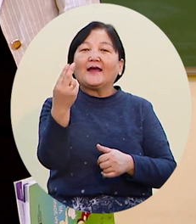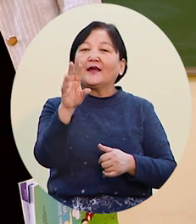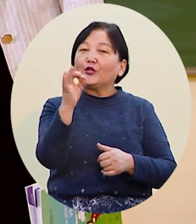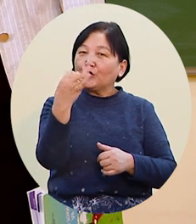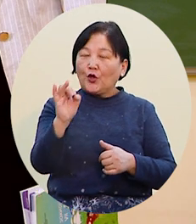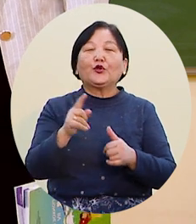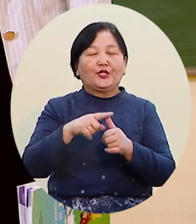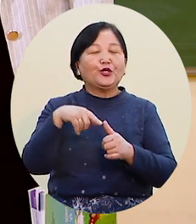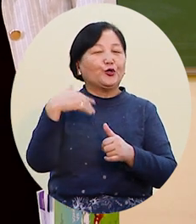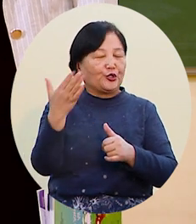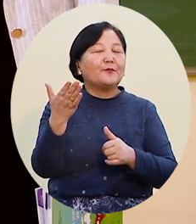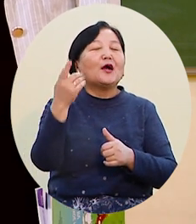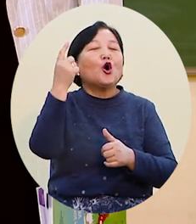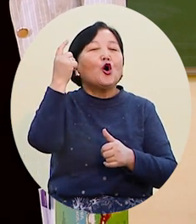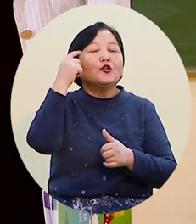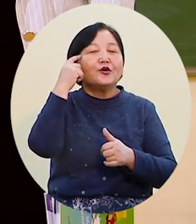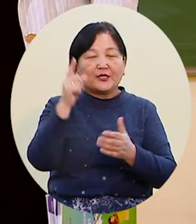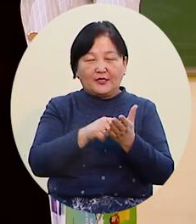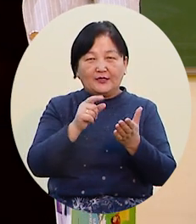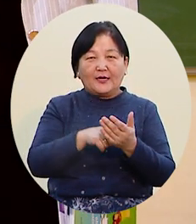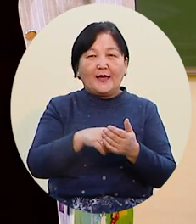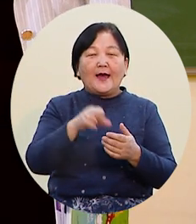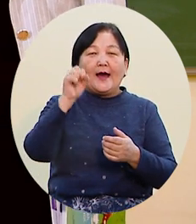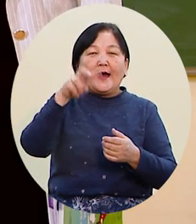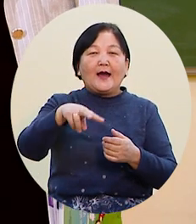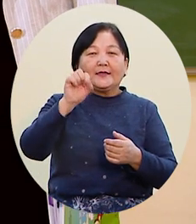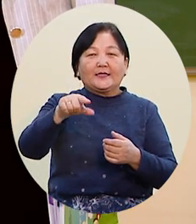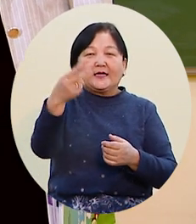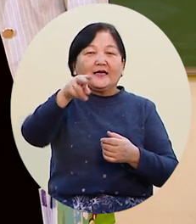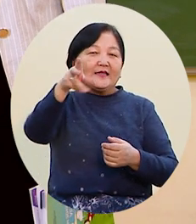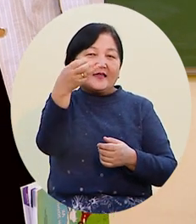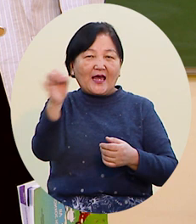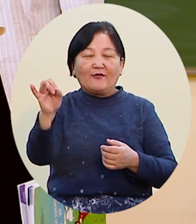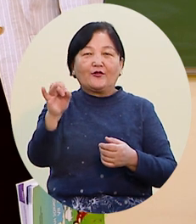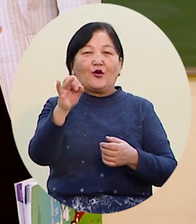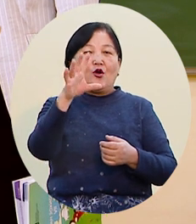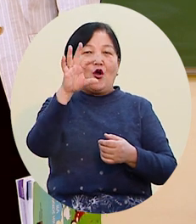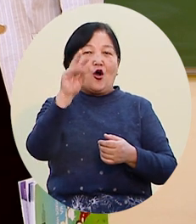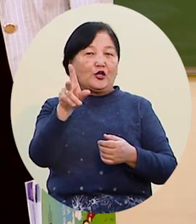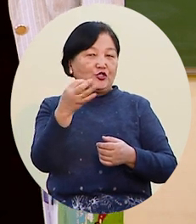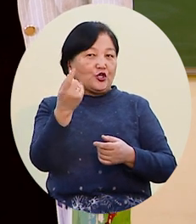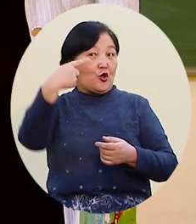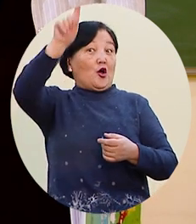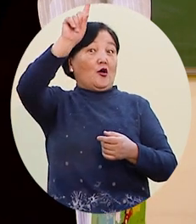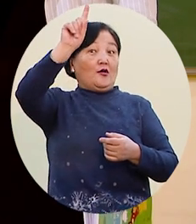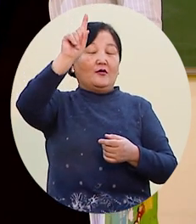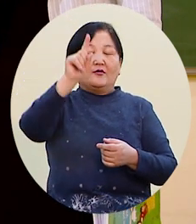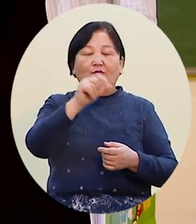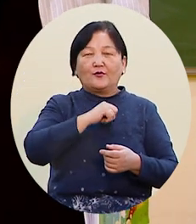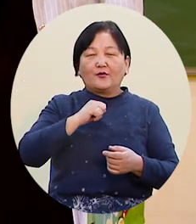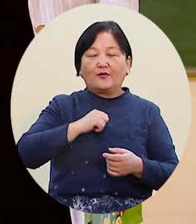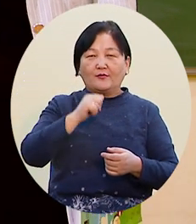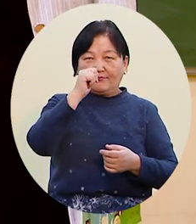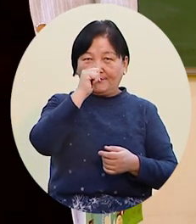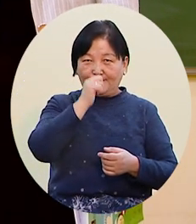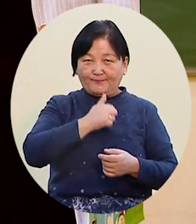анхаарч ойлгоорой. За, алагдаан бусдаасаа онцгаадтай юм сунж. Янгрийн наадамд